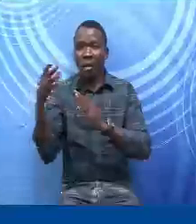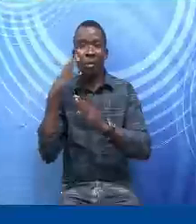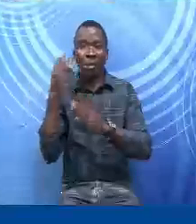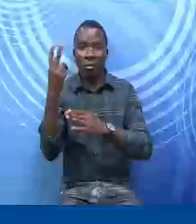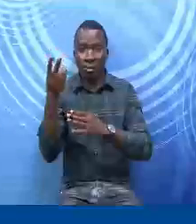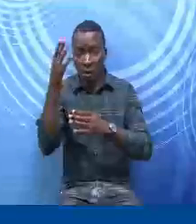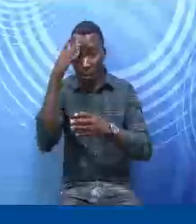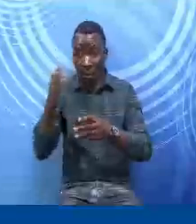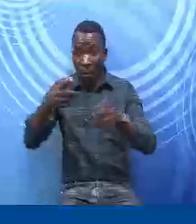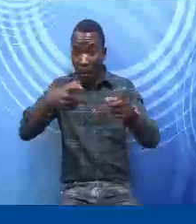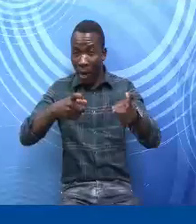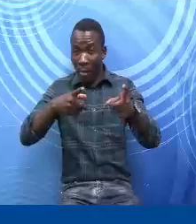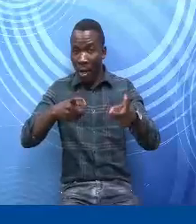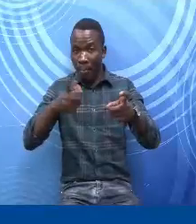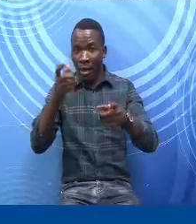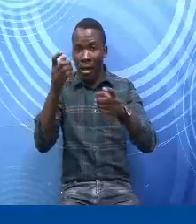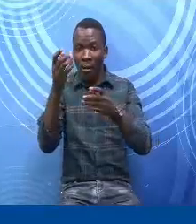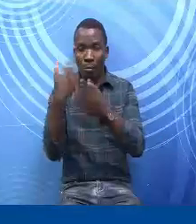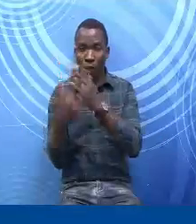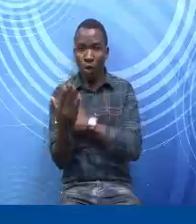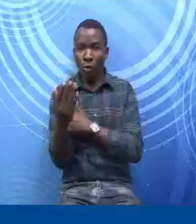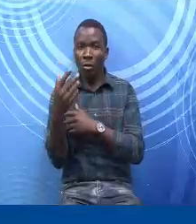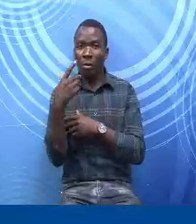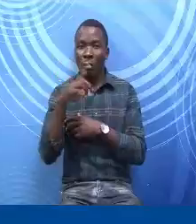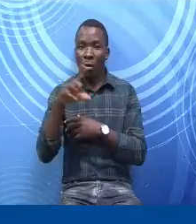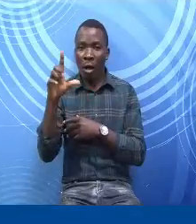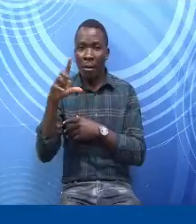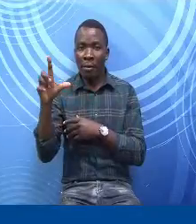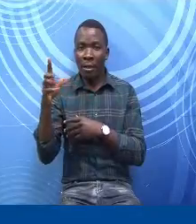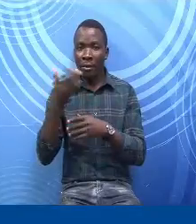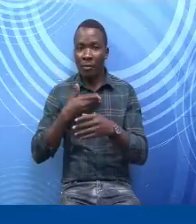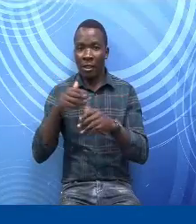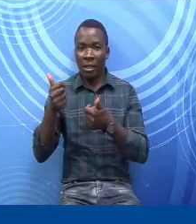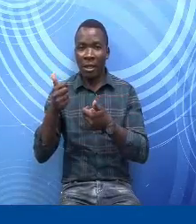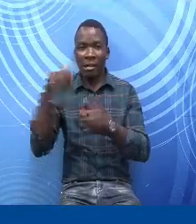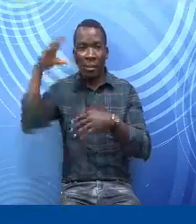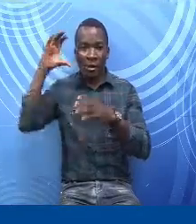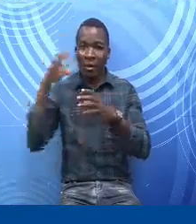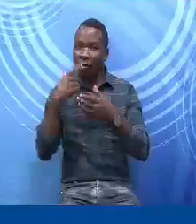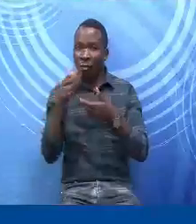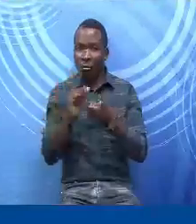mu gitondo cyo kuri uyu wa mbere. Dufite n'amakuru avugwa mu mikino.